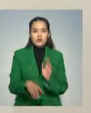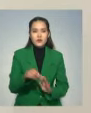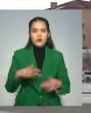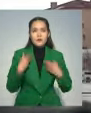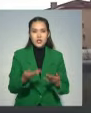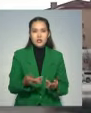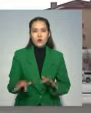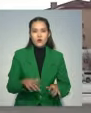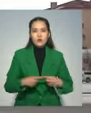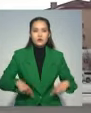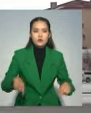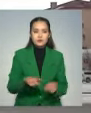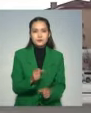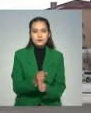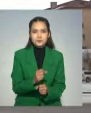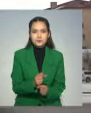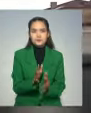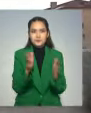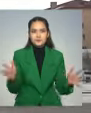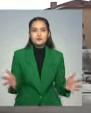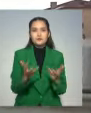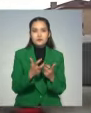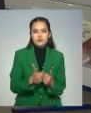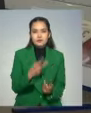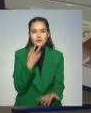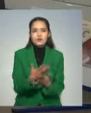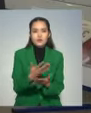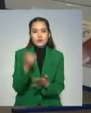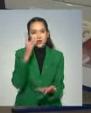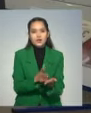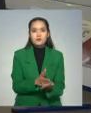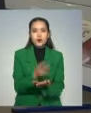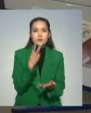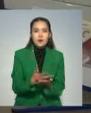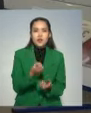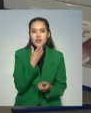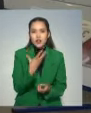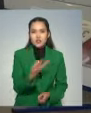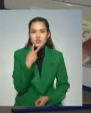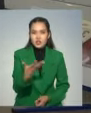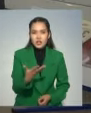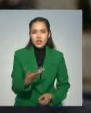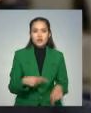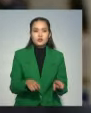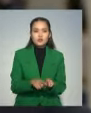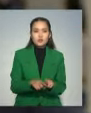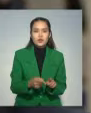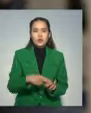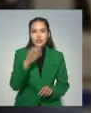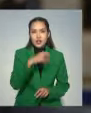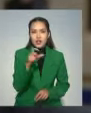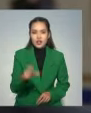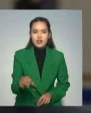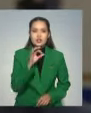орган. Политологи считают, что новшество подстегнет политические силы к активности и хорошо скажется на ситуации в целом. Эксперты также